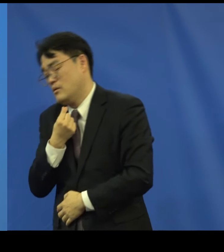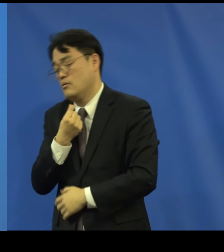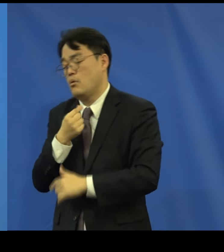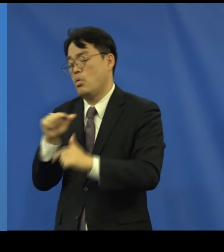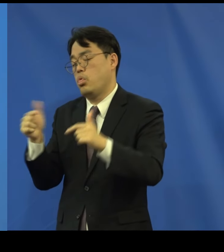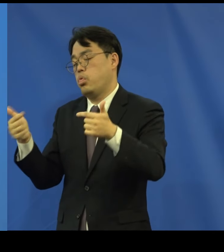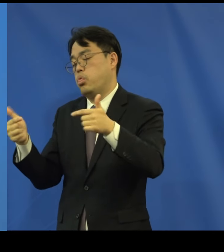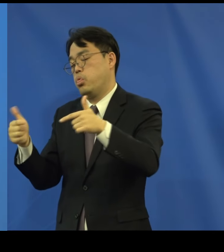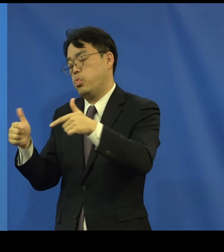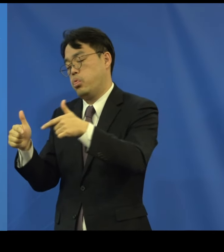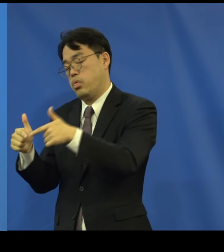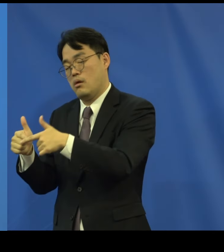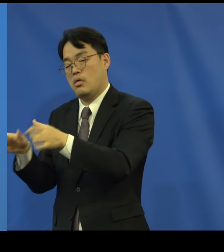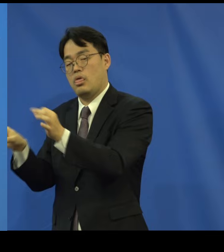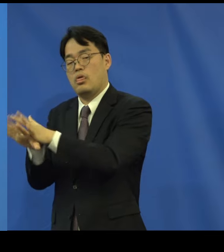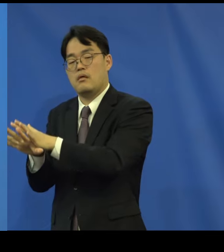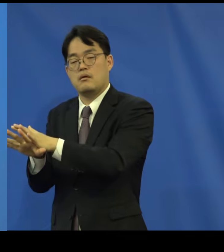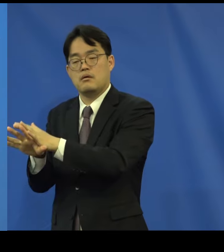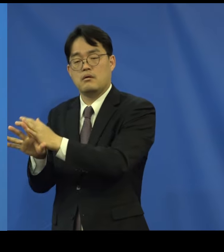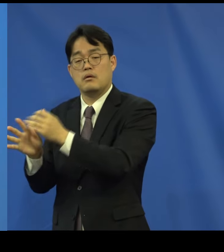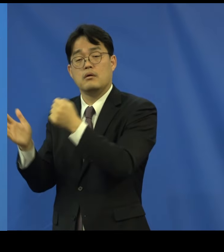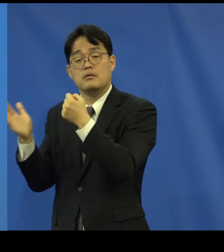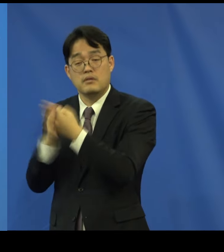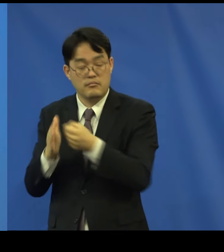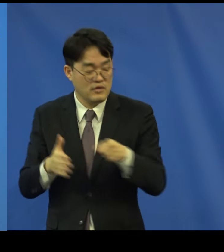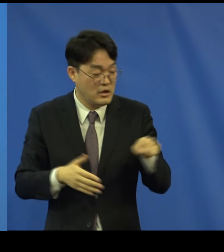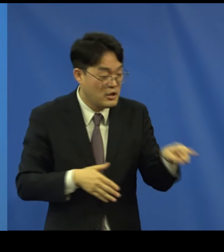결국은 하나님에게로 도달할 수밖에 없는데